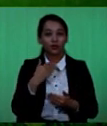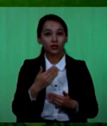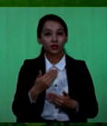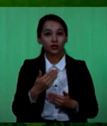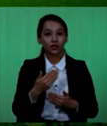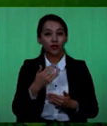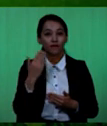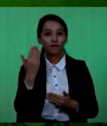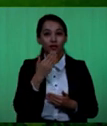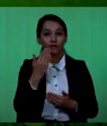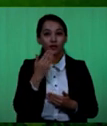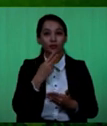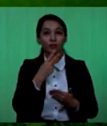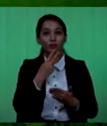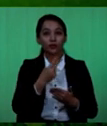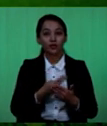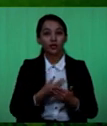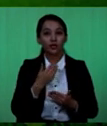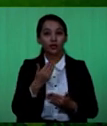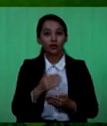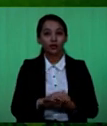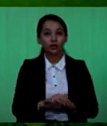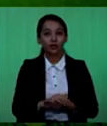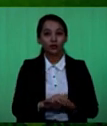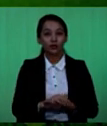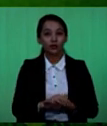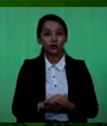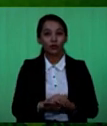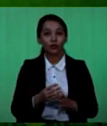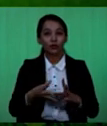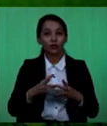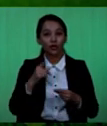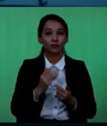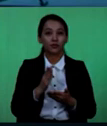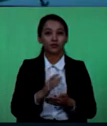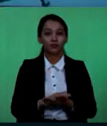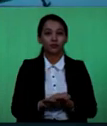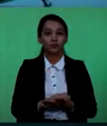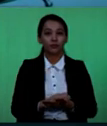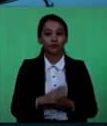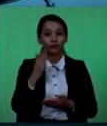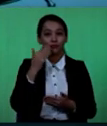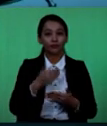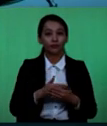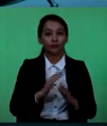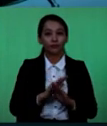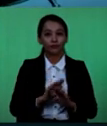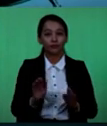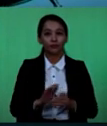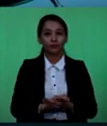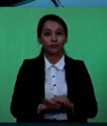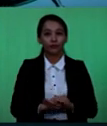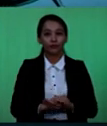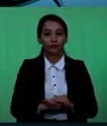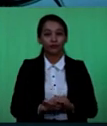bir videofilm namoyish etsam, sizlar esa to'liq ma'lumotga ega bo'lasiz. Uyquga to'ymaslik.